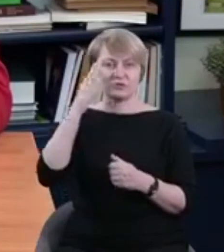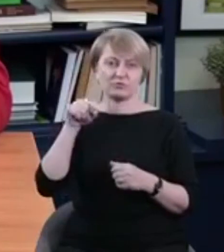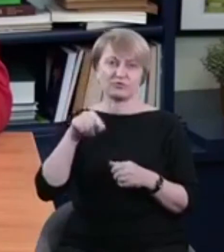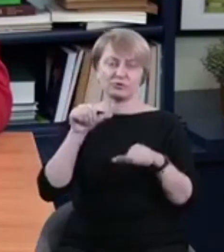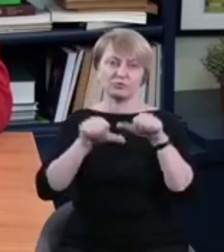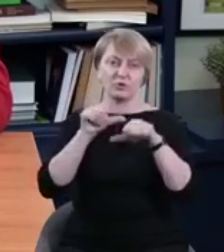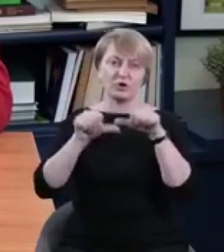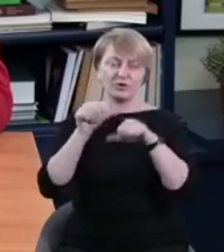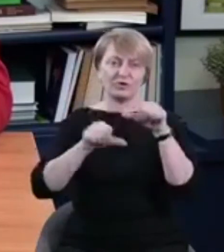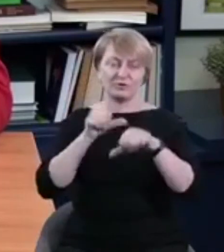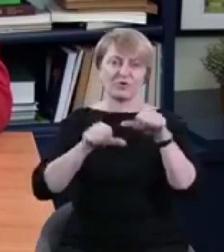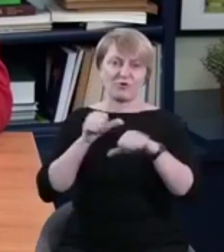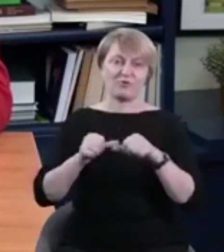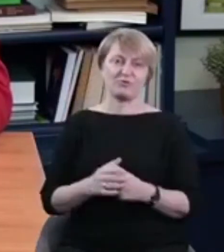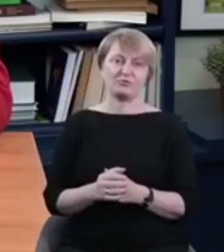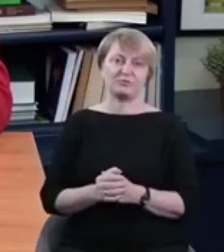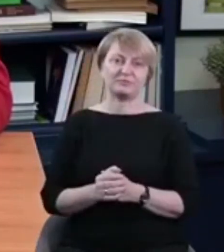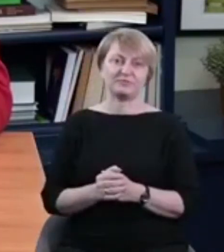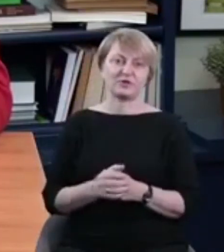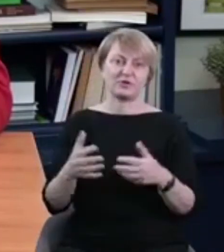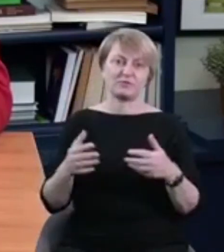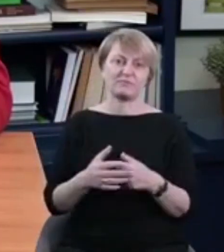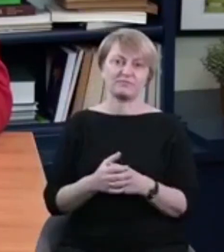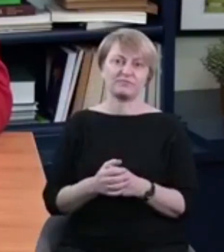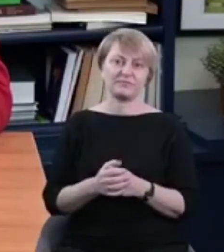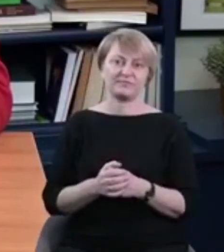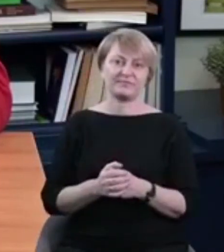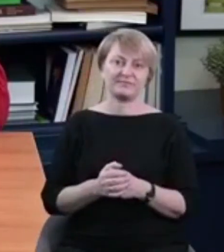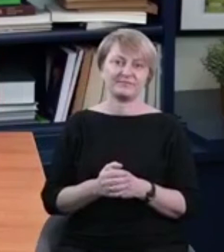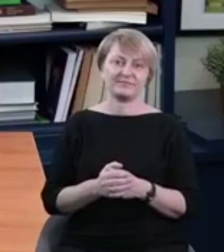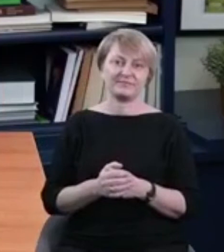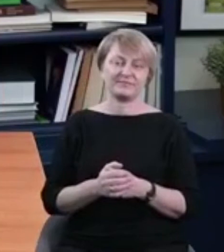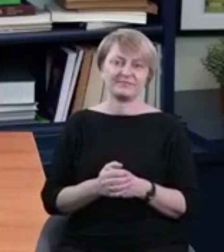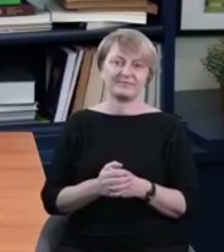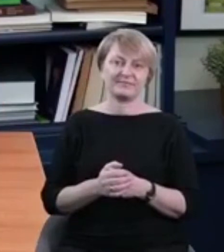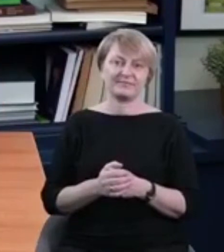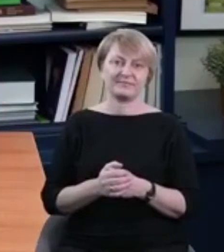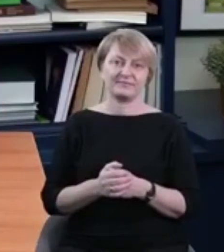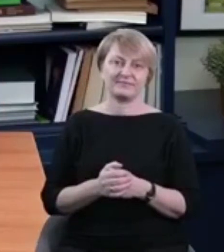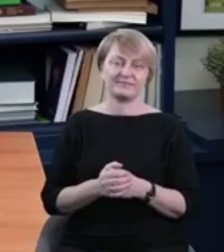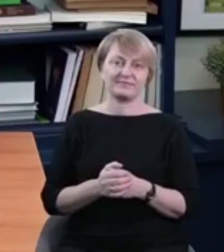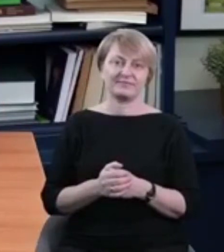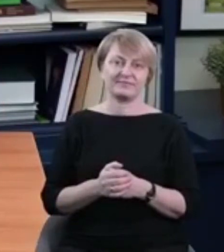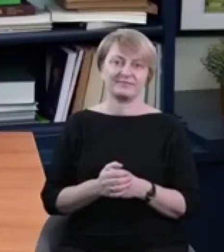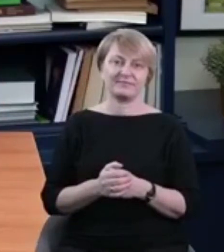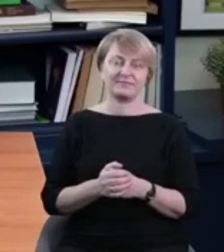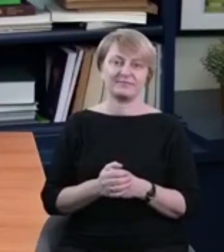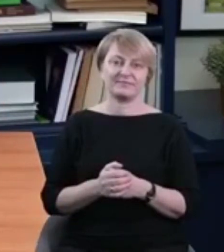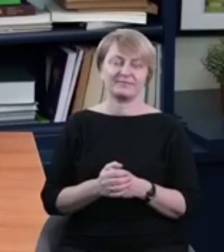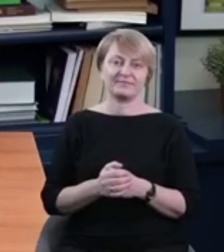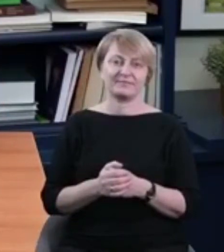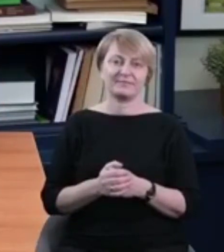już w tym roku do klubu się pojawi będą mogły głosować będą mogły korzystać